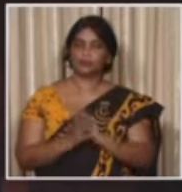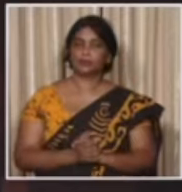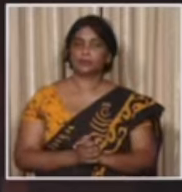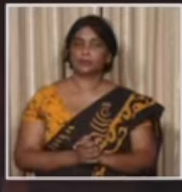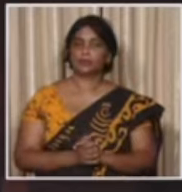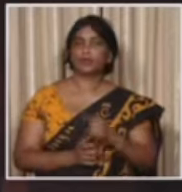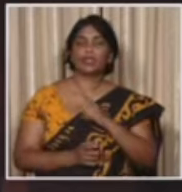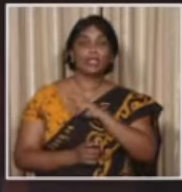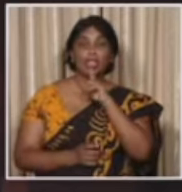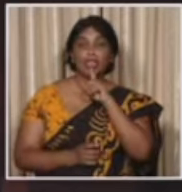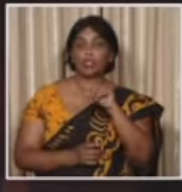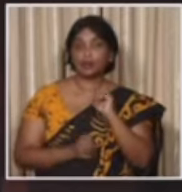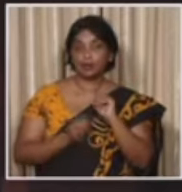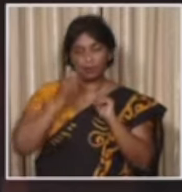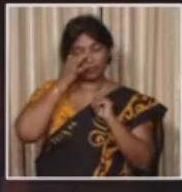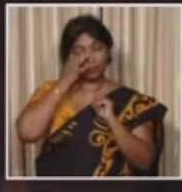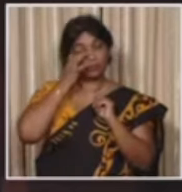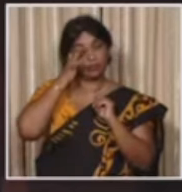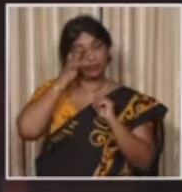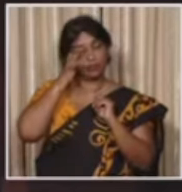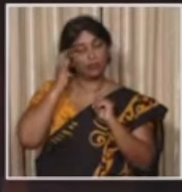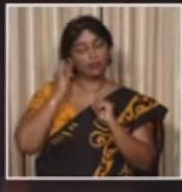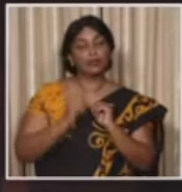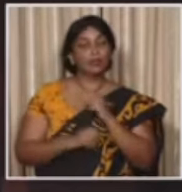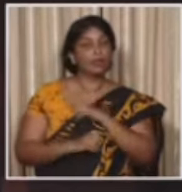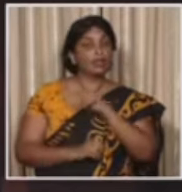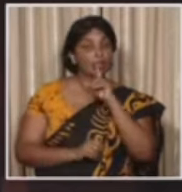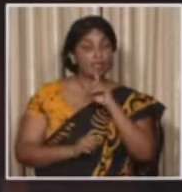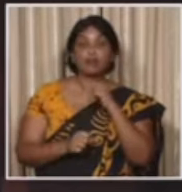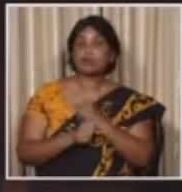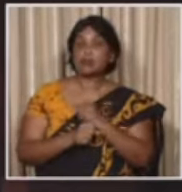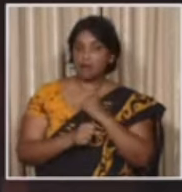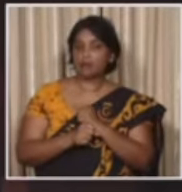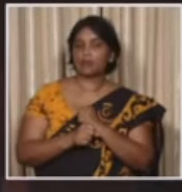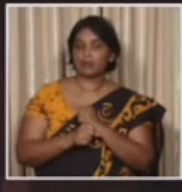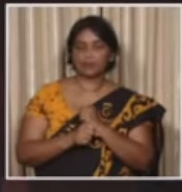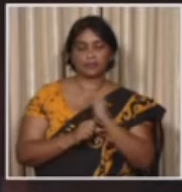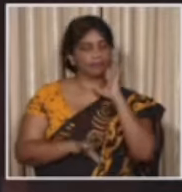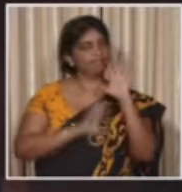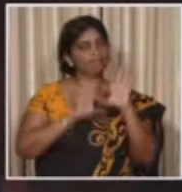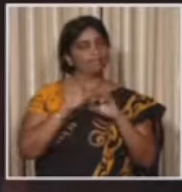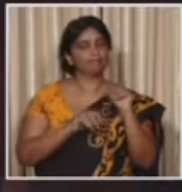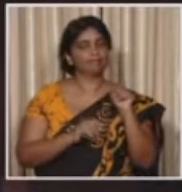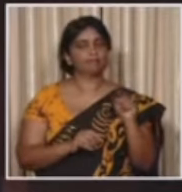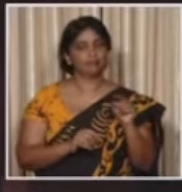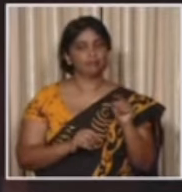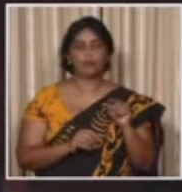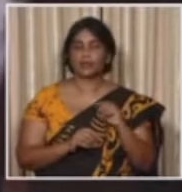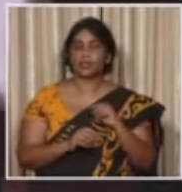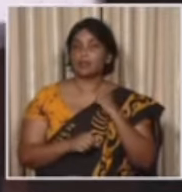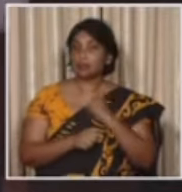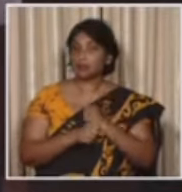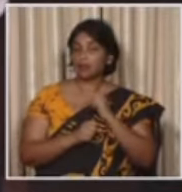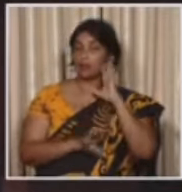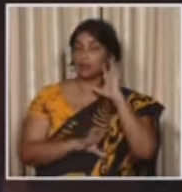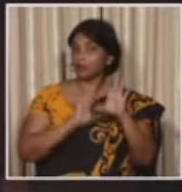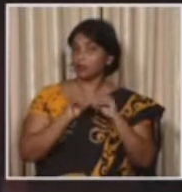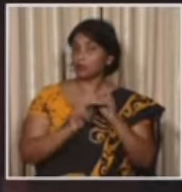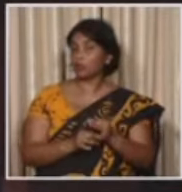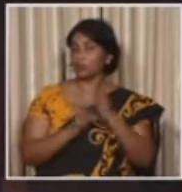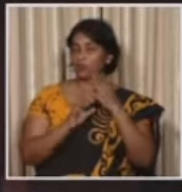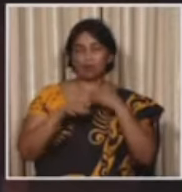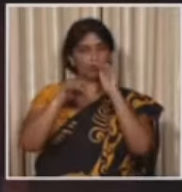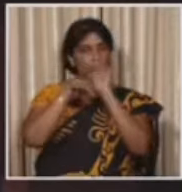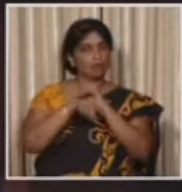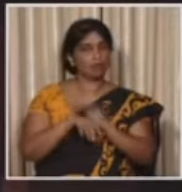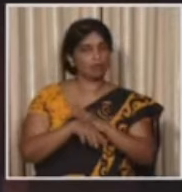තිබෙනවා. මේ කවුද කියන්නේ? මේ කියන්නේ රජයේම සංඛ්‍යාලේඛන. රජයේම සංඛ්‍යාලේඛන වලින් ඔප්පු වෙලා